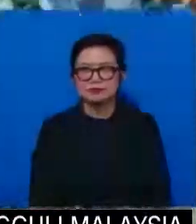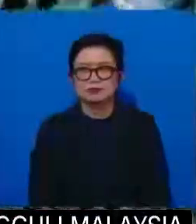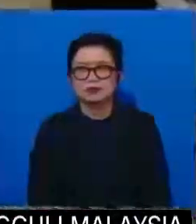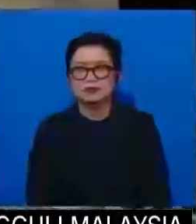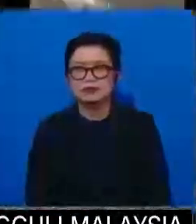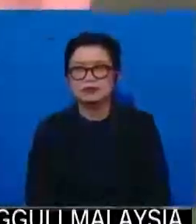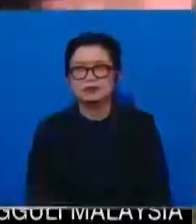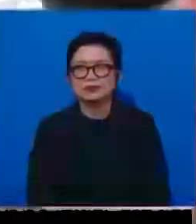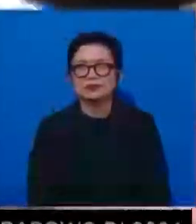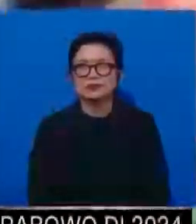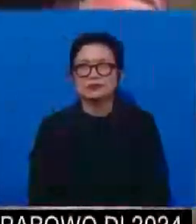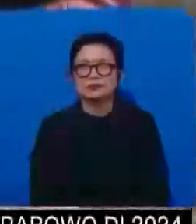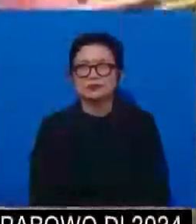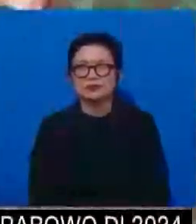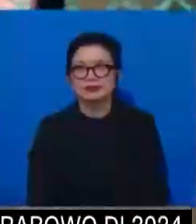ikannya seger-seger.